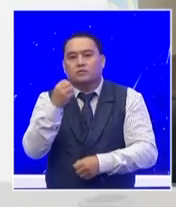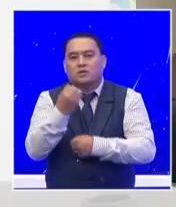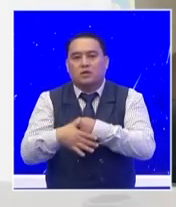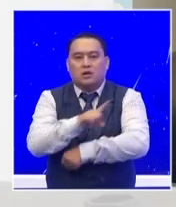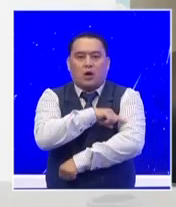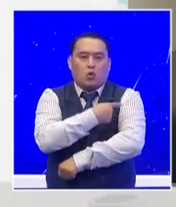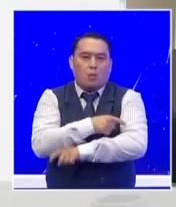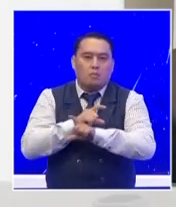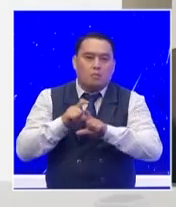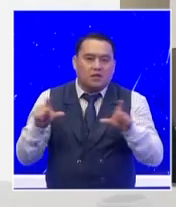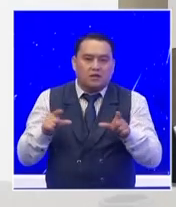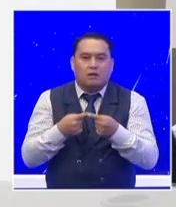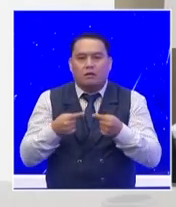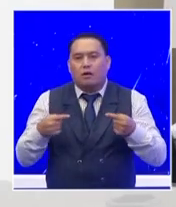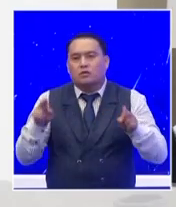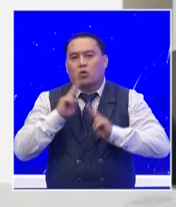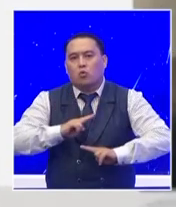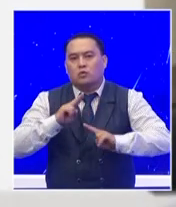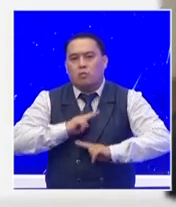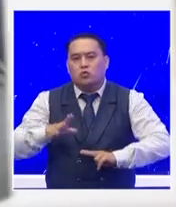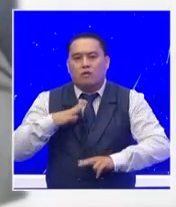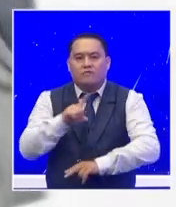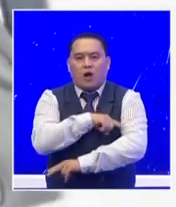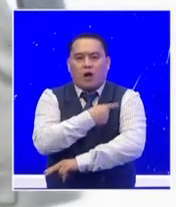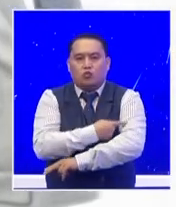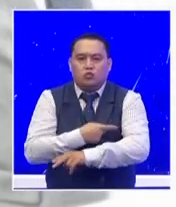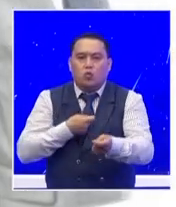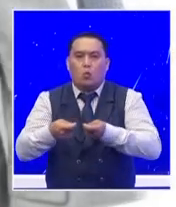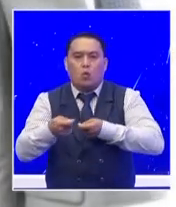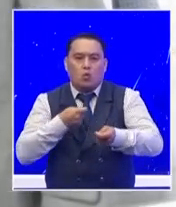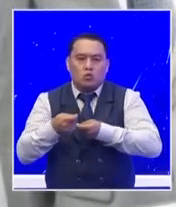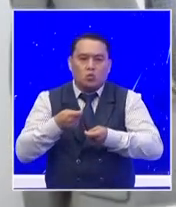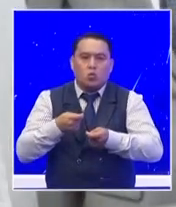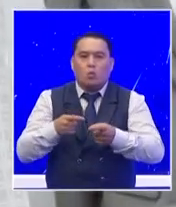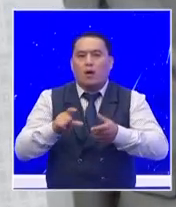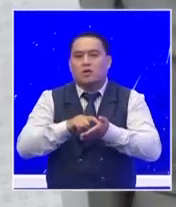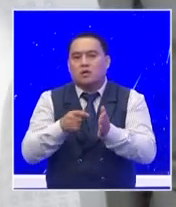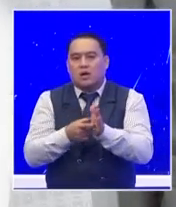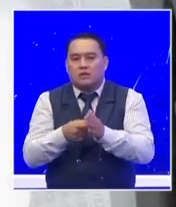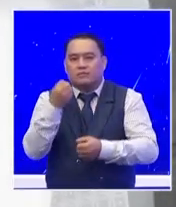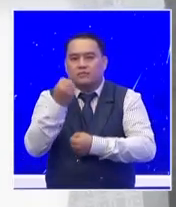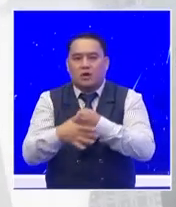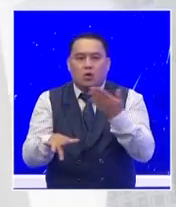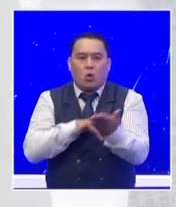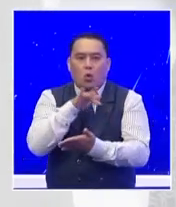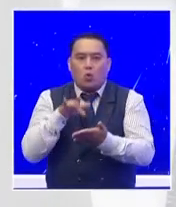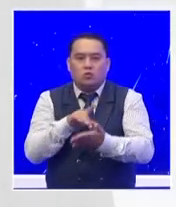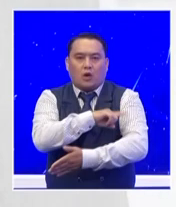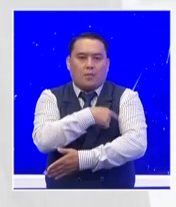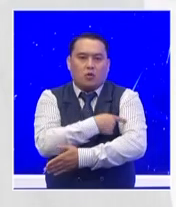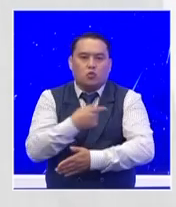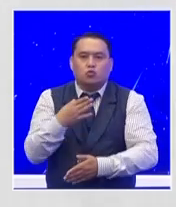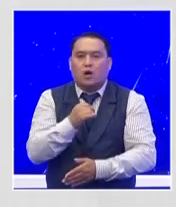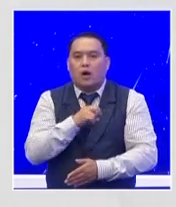Алакольской центральной районной больницы. В разные годы работал врачом-хирургом, заведующим хирургическим отделением Центральной городской больницы